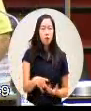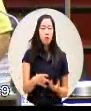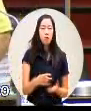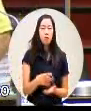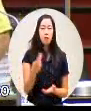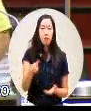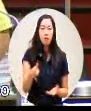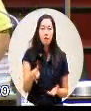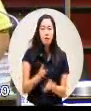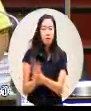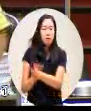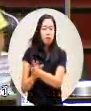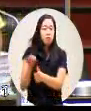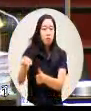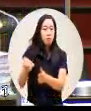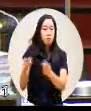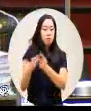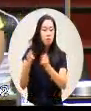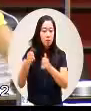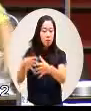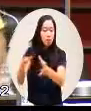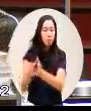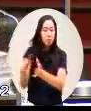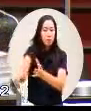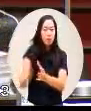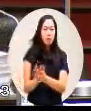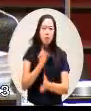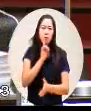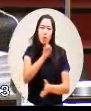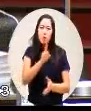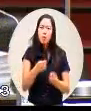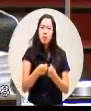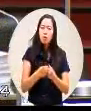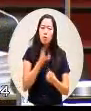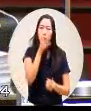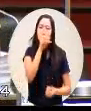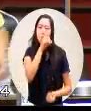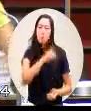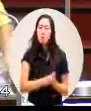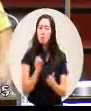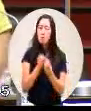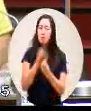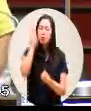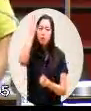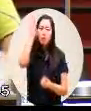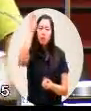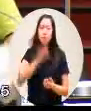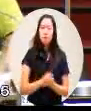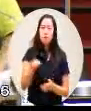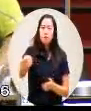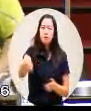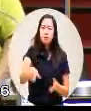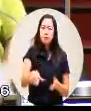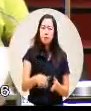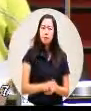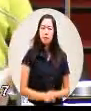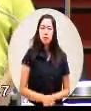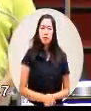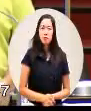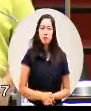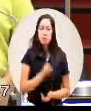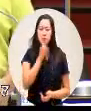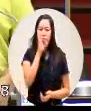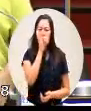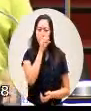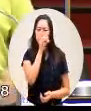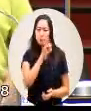来支援这人民团队，这讲未过嘛？这引起真侪人的怀